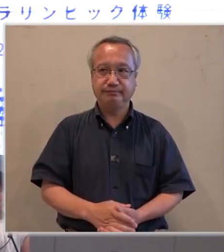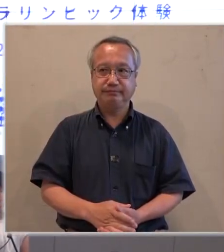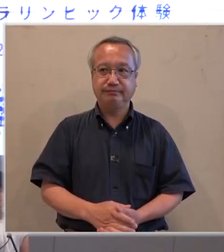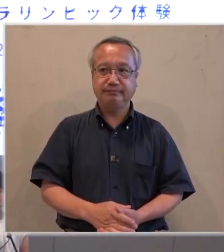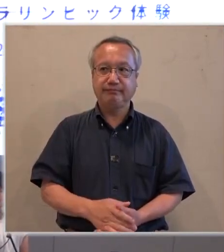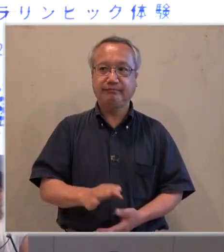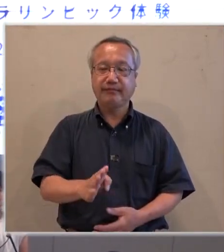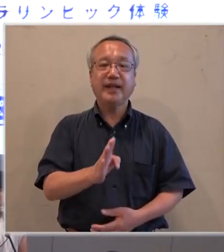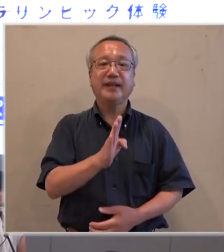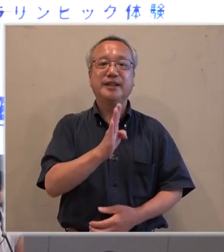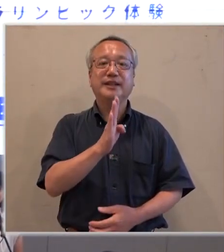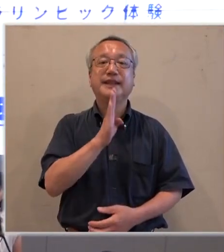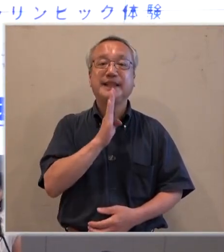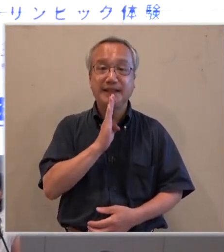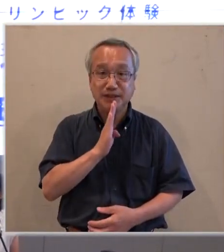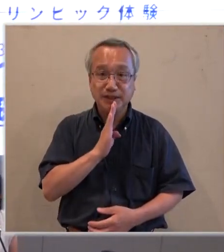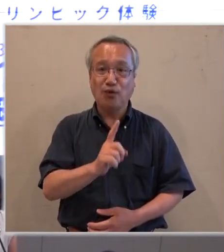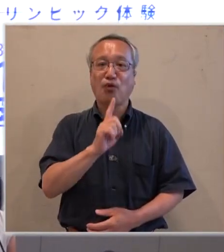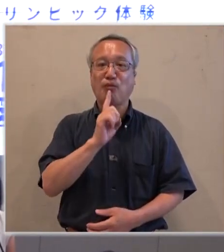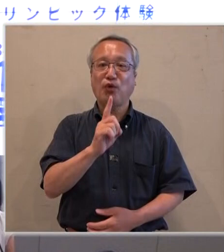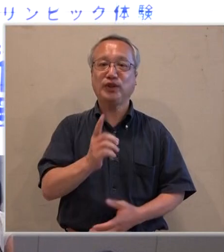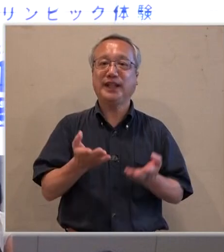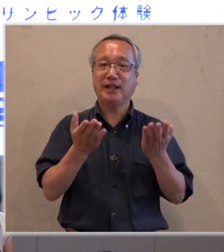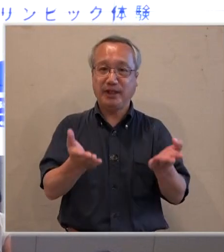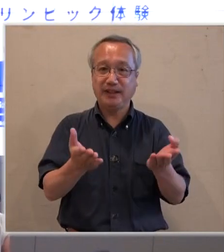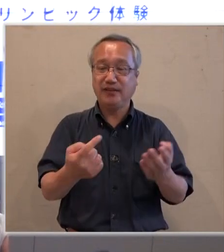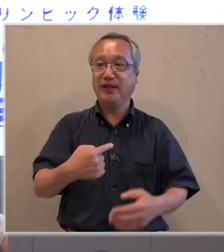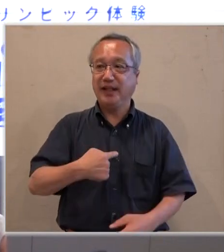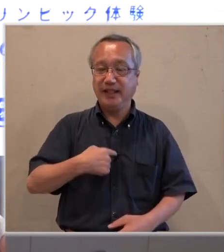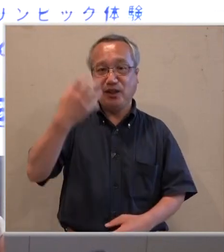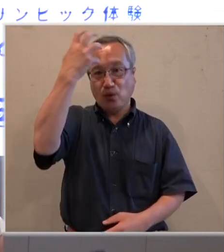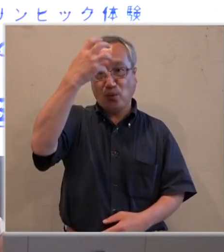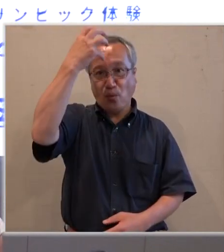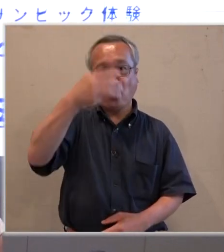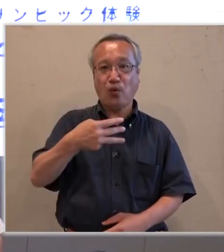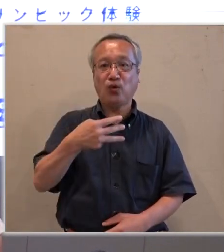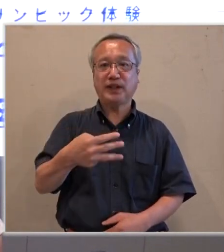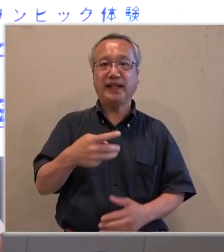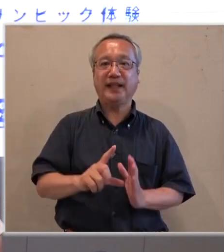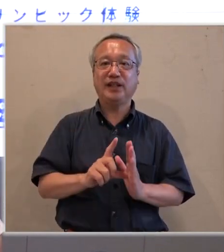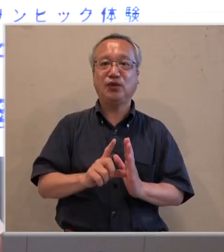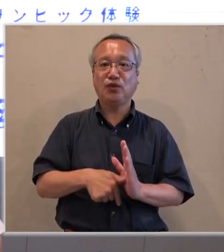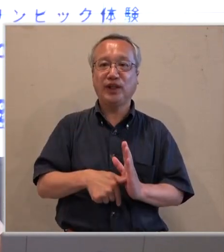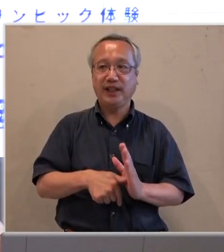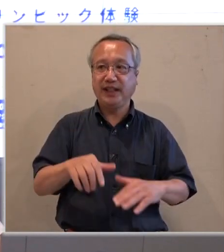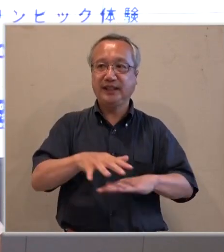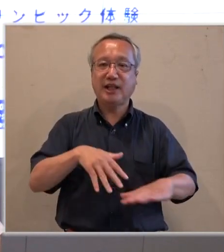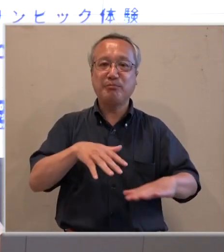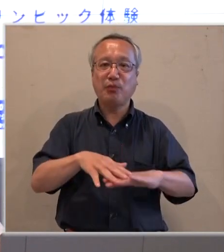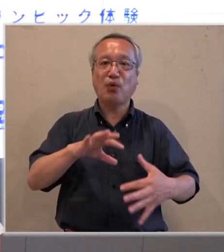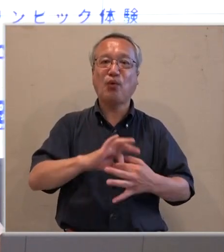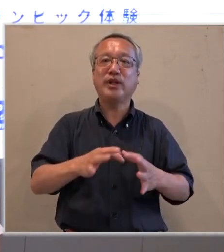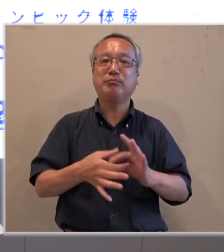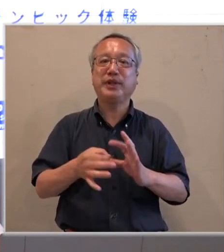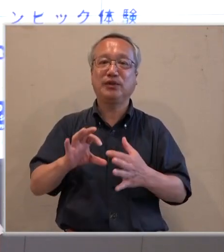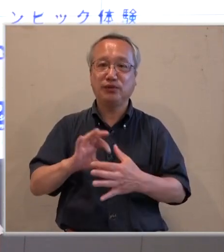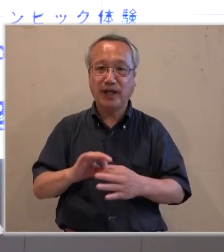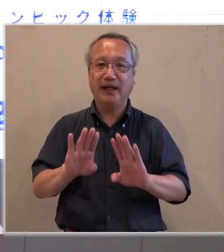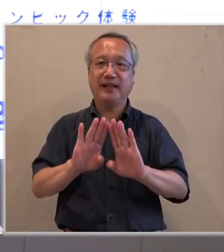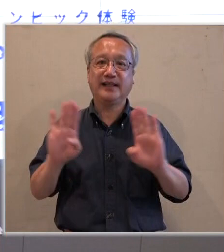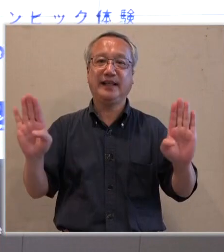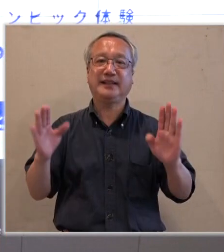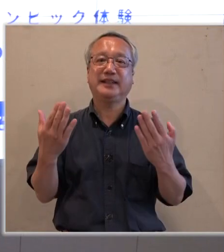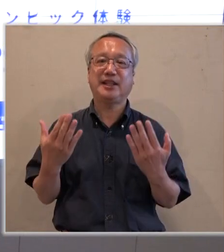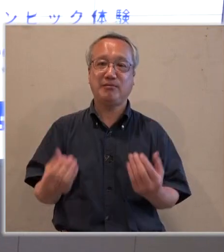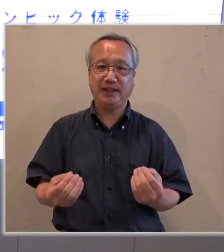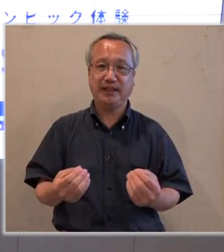実を申し上げます。私が高校3年生の時に札幌オリンピックが開催